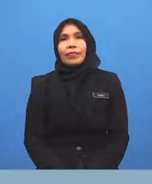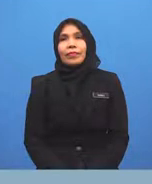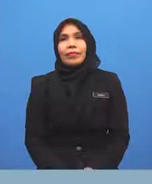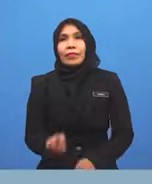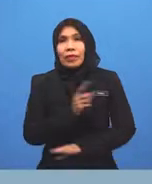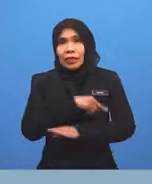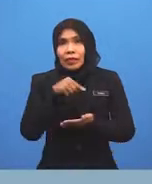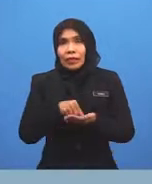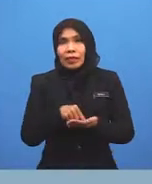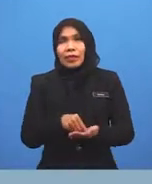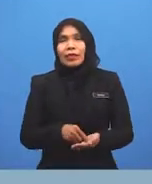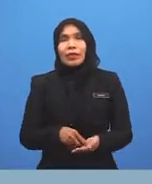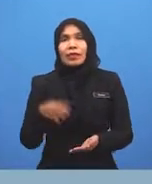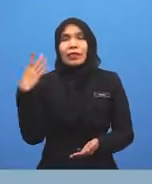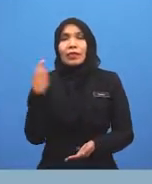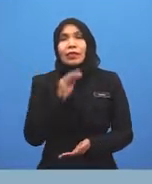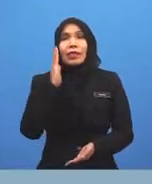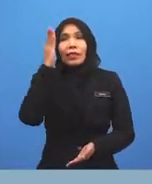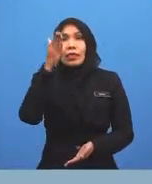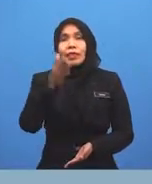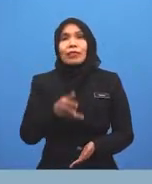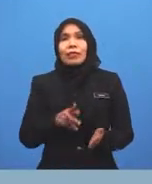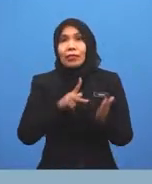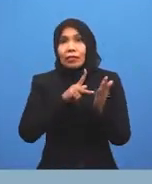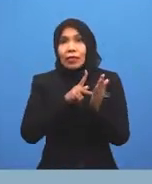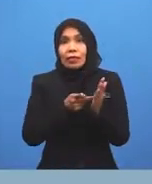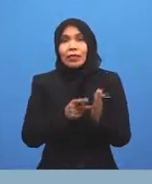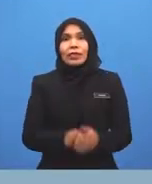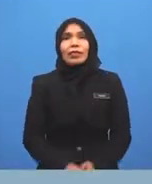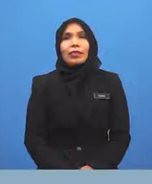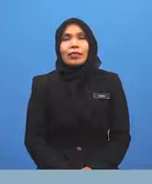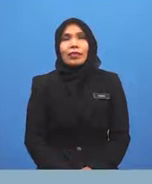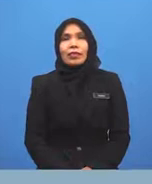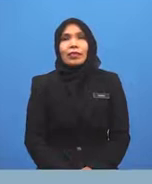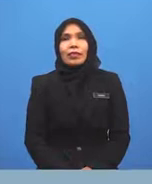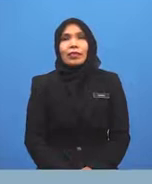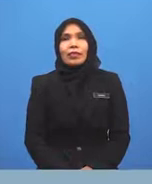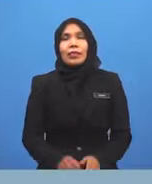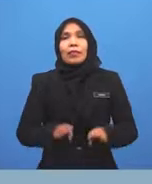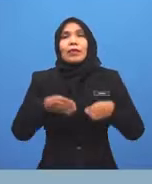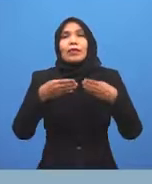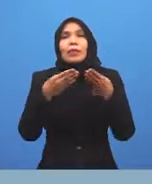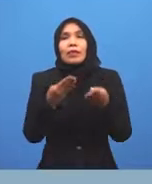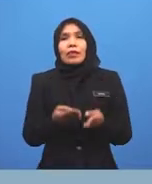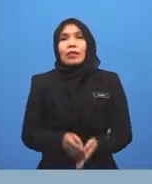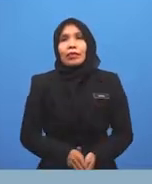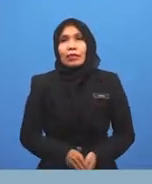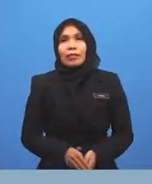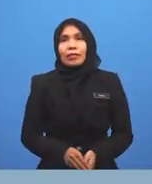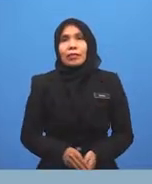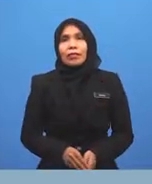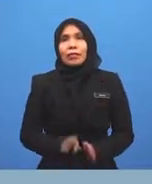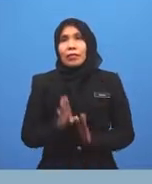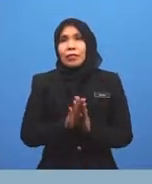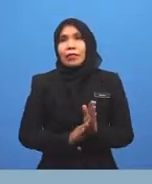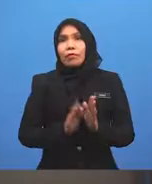Pada hari ini, kita akan mengkaji bersama-sama bagaimana kedua-dua jenis penjana ini berfungsi.